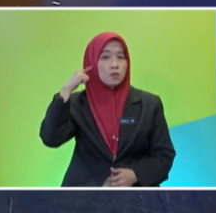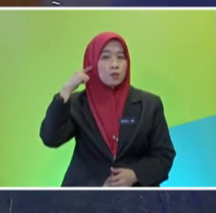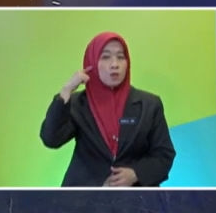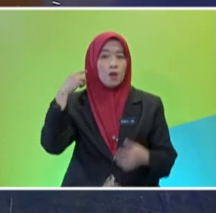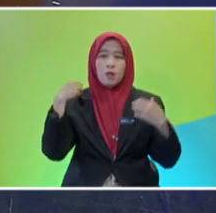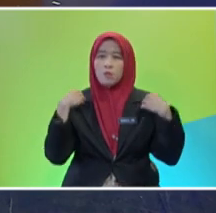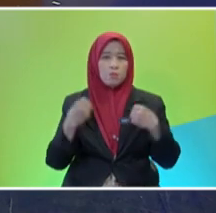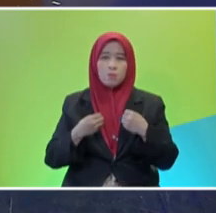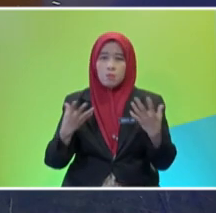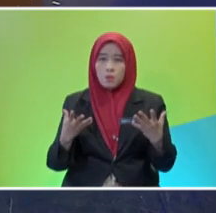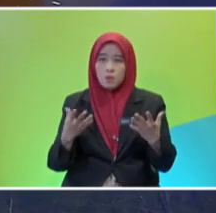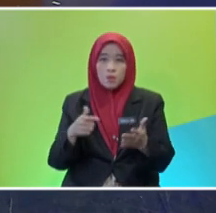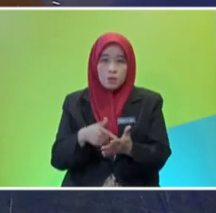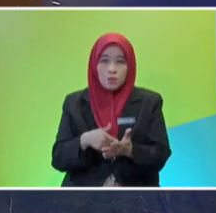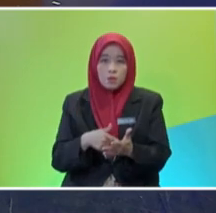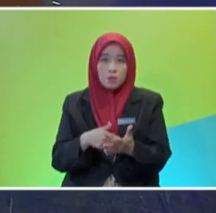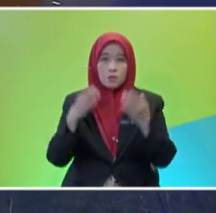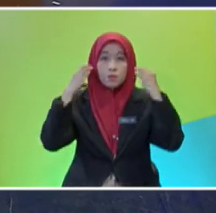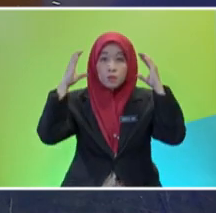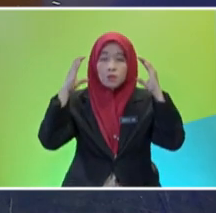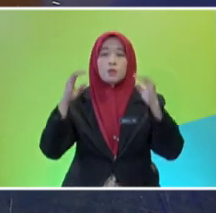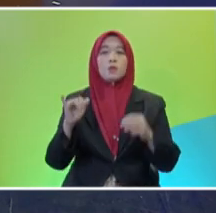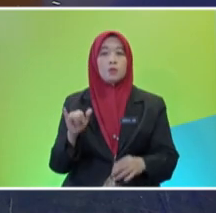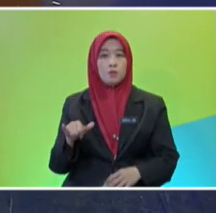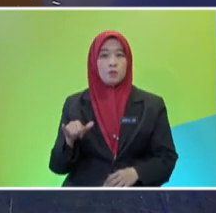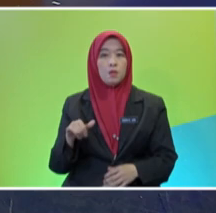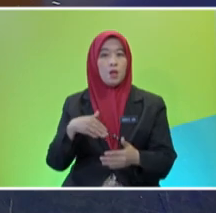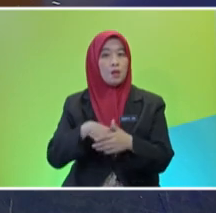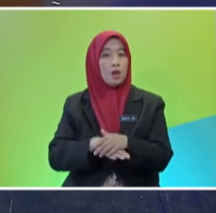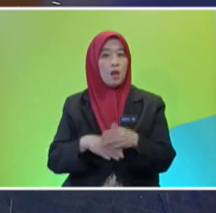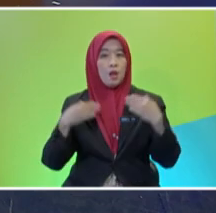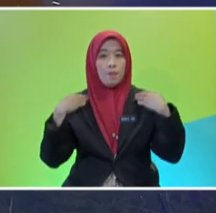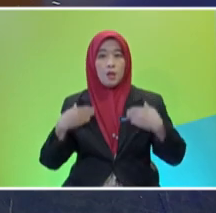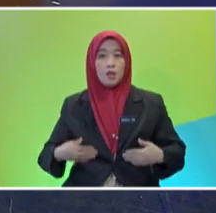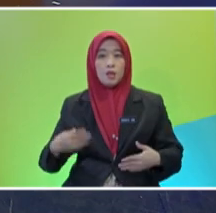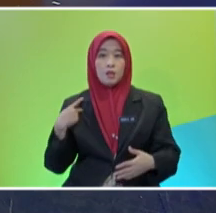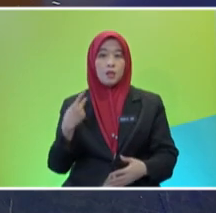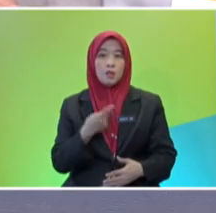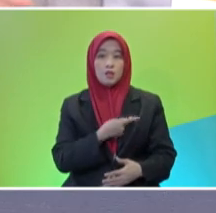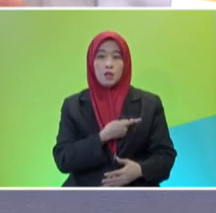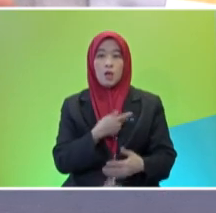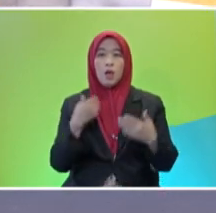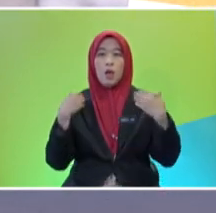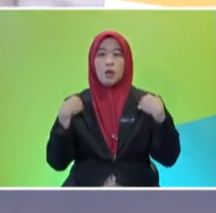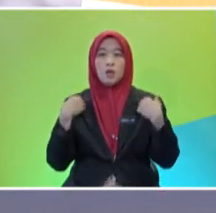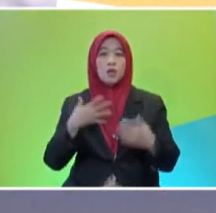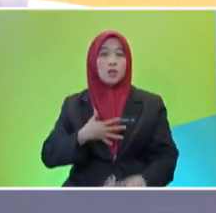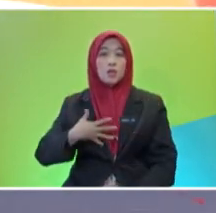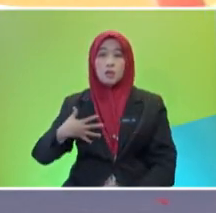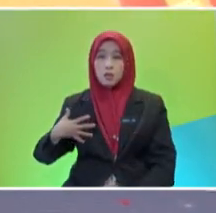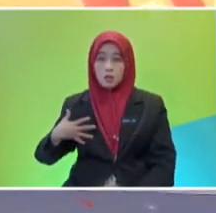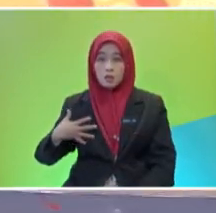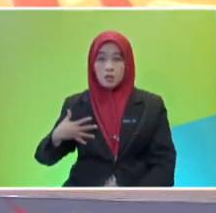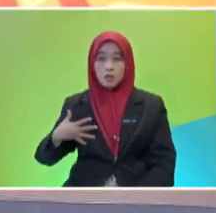Ada banyak lagi ke cikgu? Ya, dalam badan kita ni Irfan, kita ada deria.